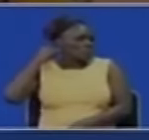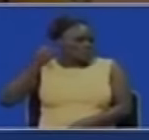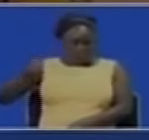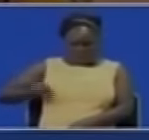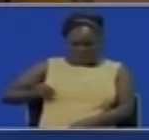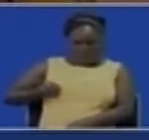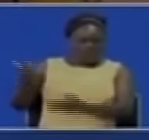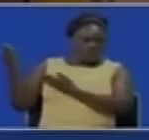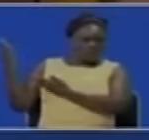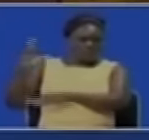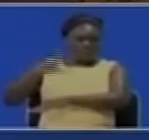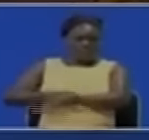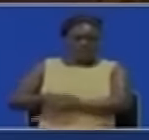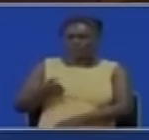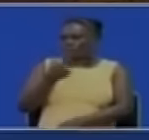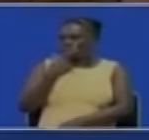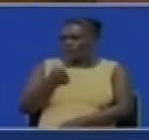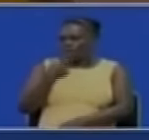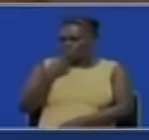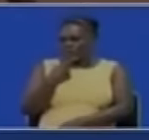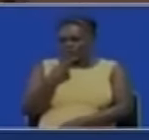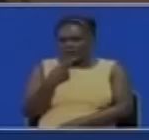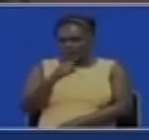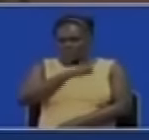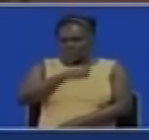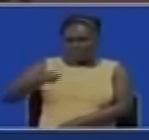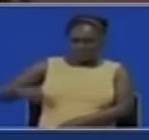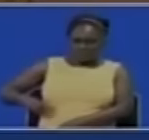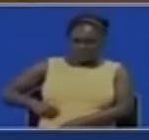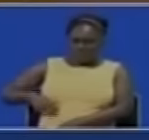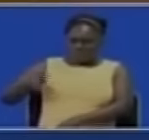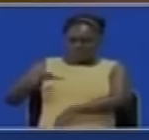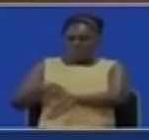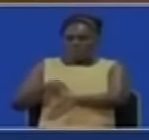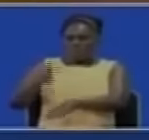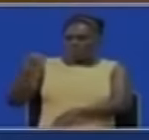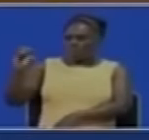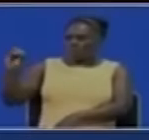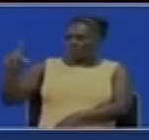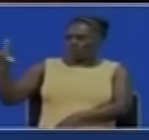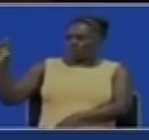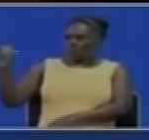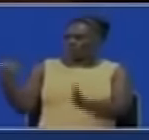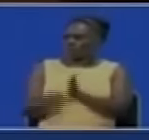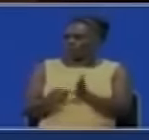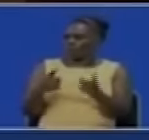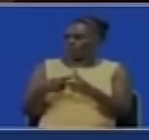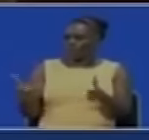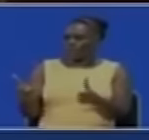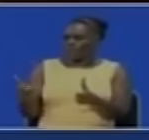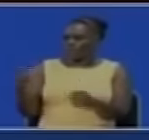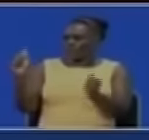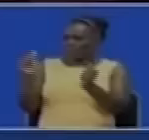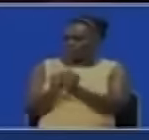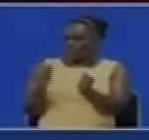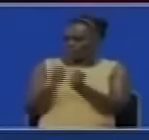Susan Karemi anapokea matibabu katika hospitali ya St. Joseph's Nursing and Maternity mjini Molo. Masaibu yake alianza tarehe 10 Desemba mwaka